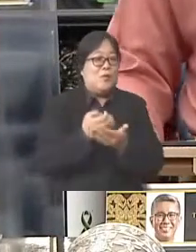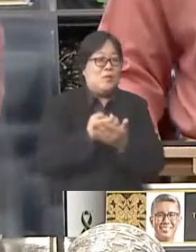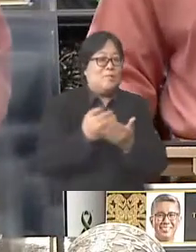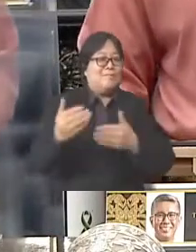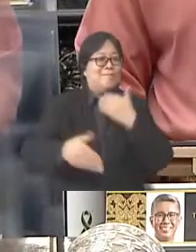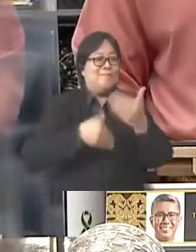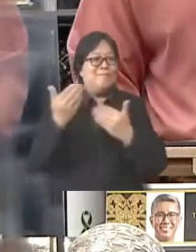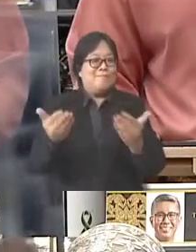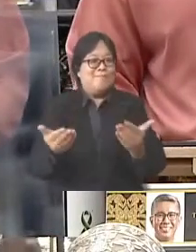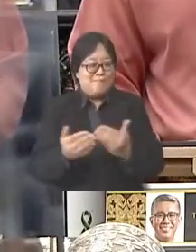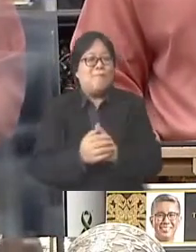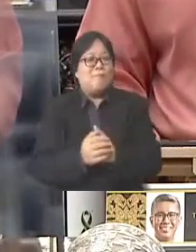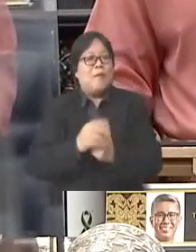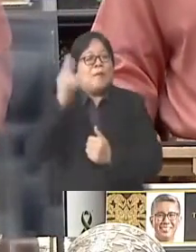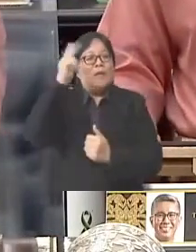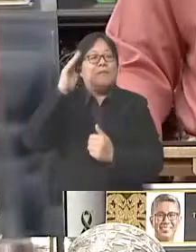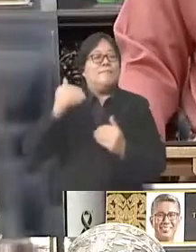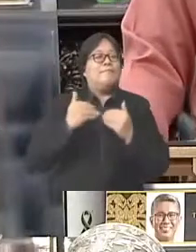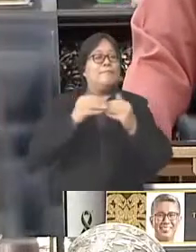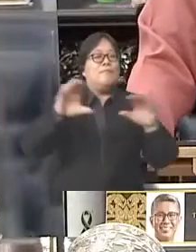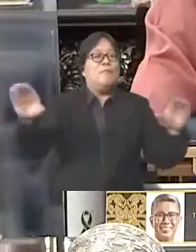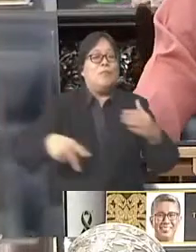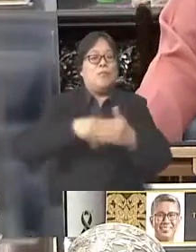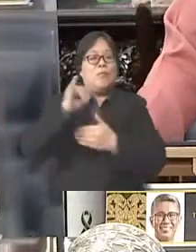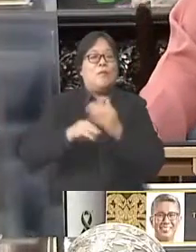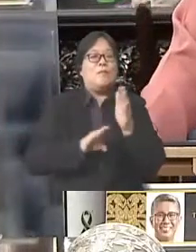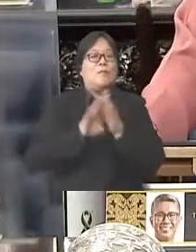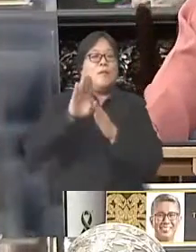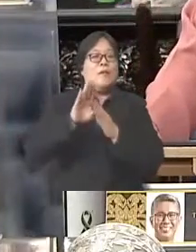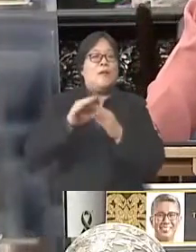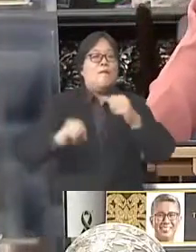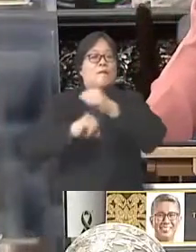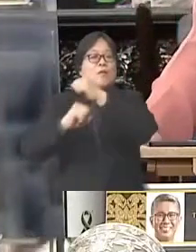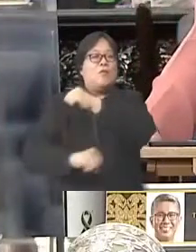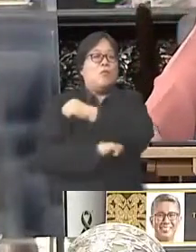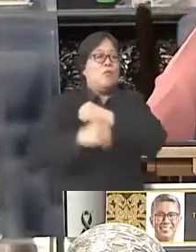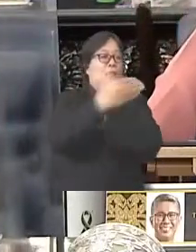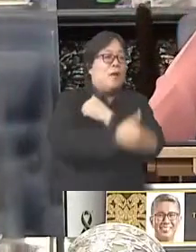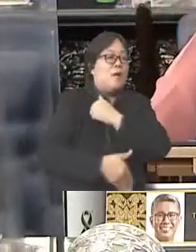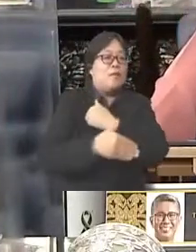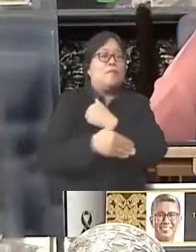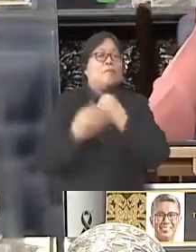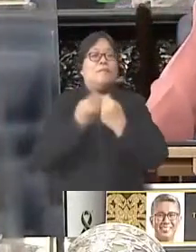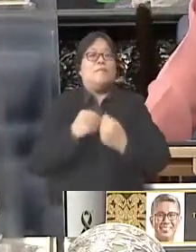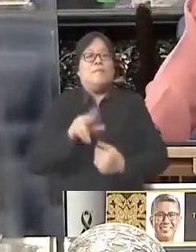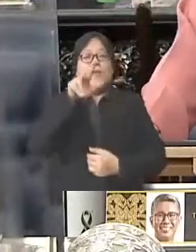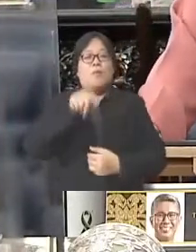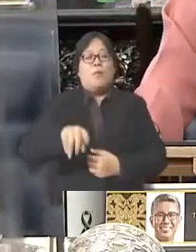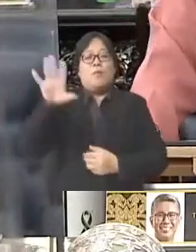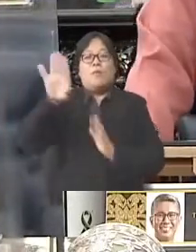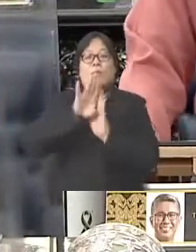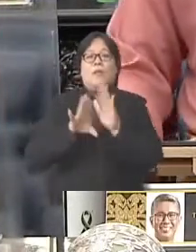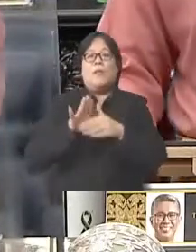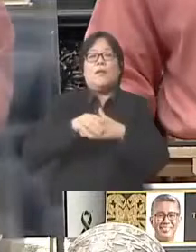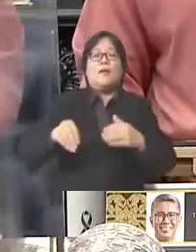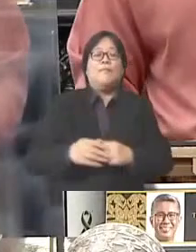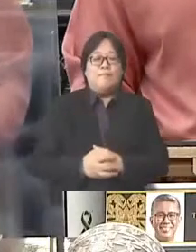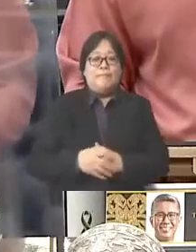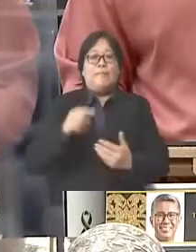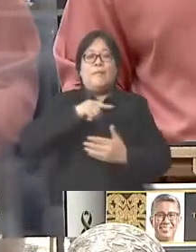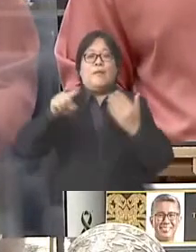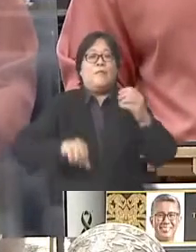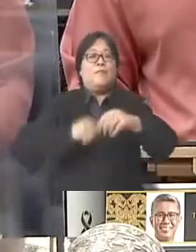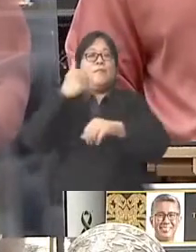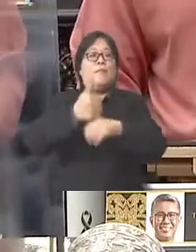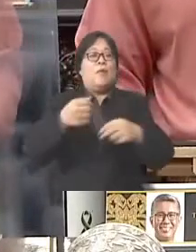ekonomi dipercaya kerajaan akan meneruskan pelaksanaan projek pembangunan infrastruktur negara bernilai 35 bilineage antaranya